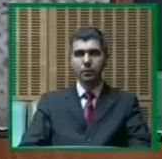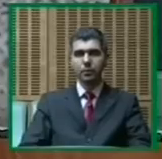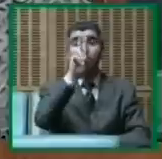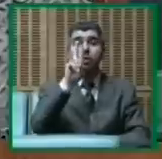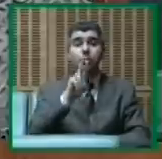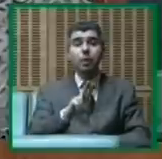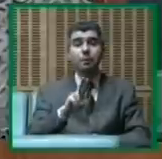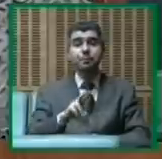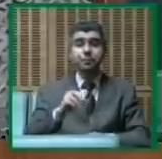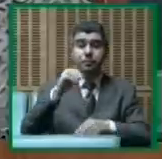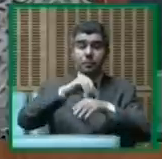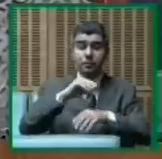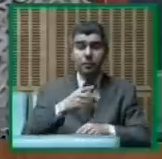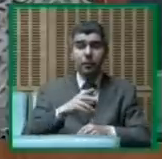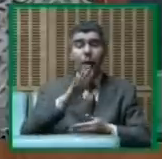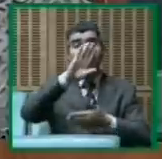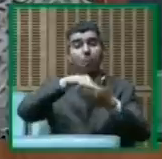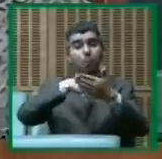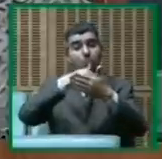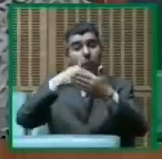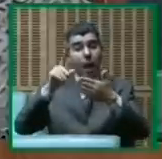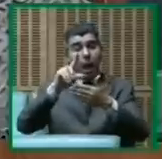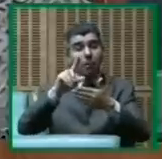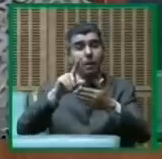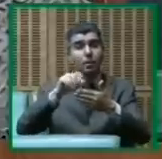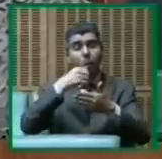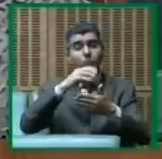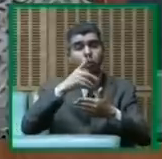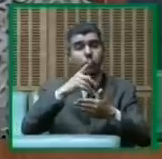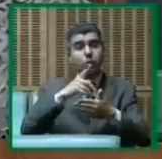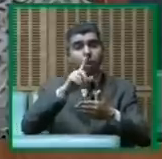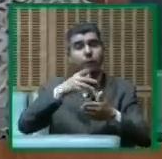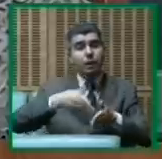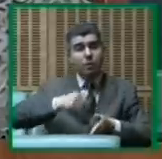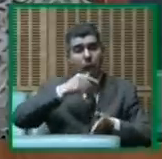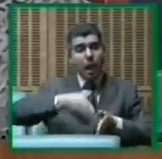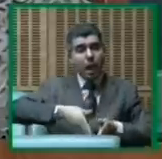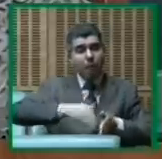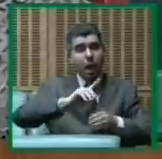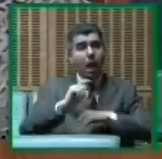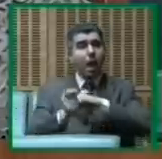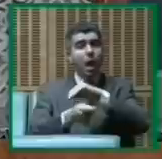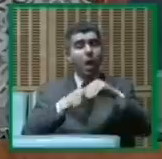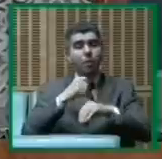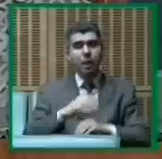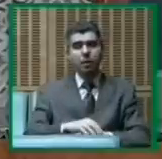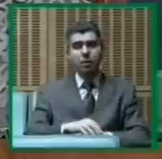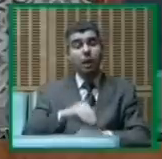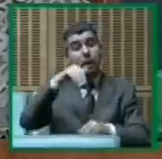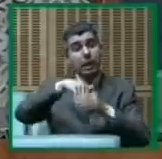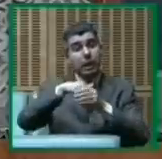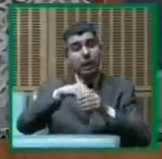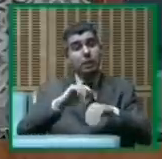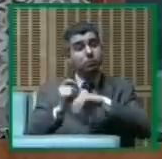السؤال الثاني موضوعه برنامج تزويد العالم القروي بالماء. كلمه احد المستشارين فريق الحركي. تفضل